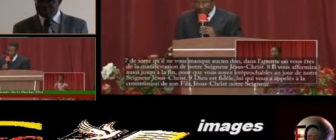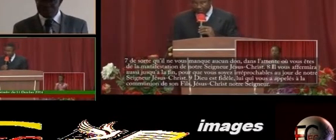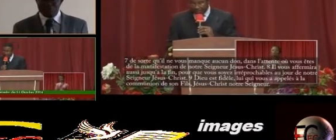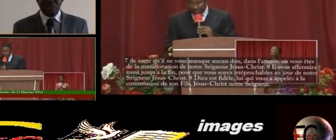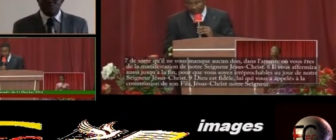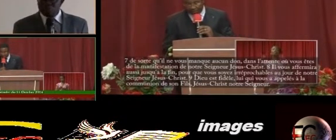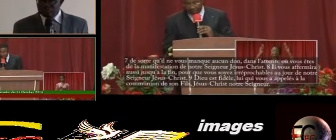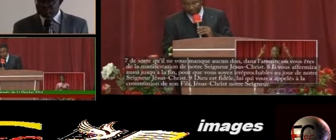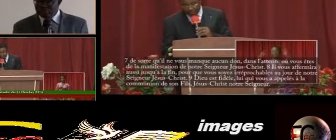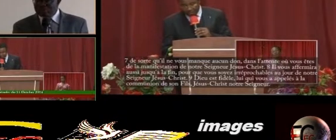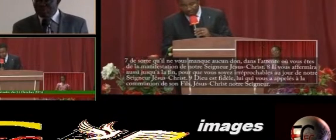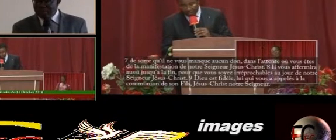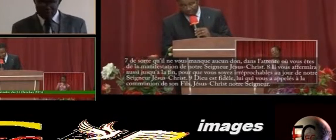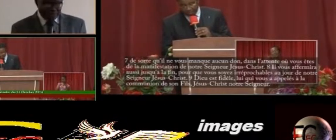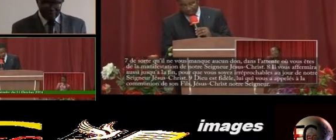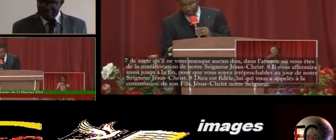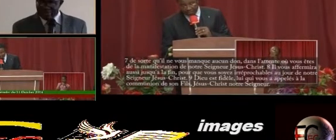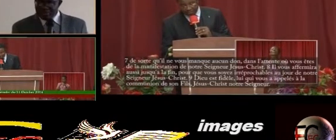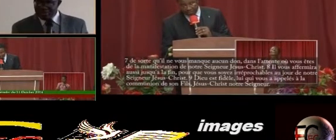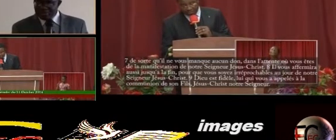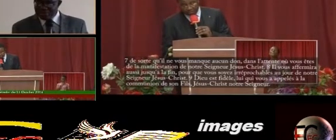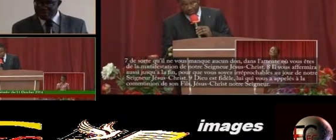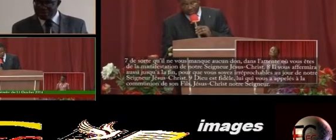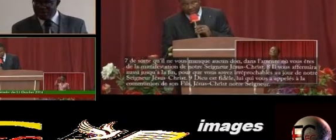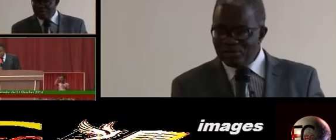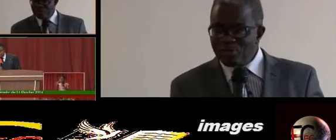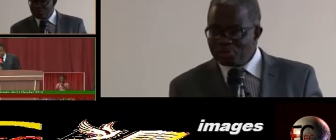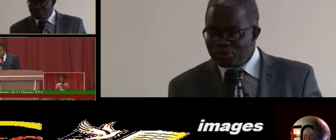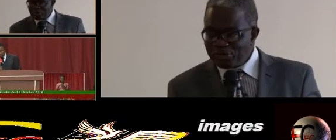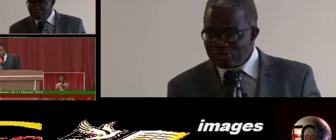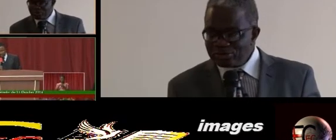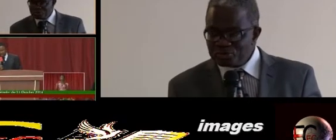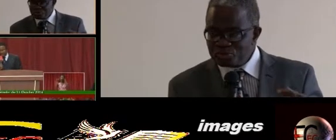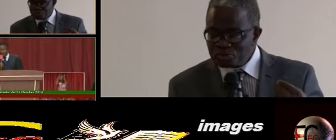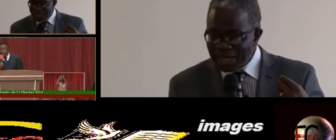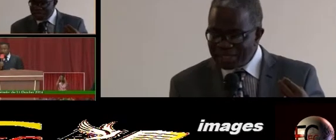Le monde la création soupire.